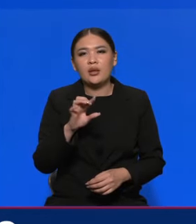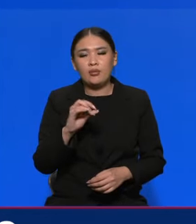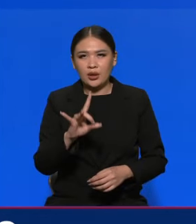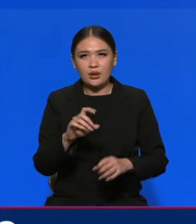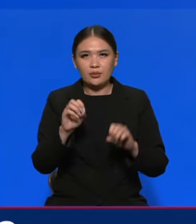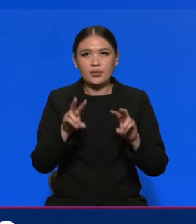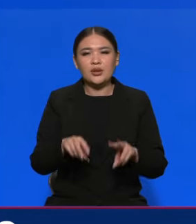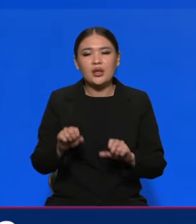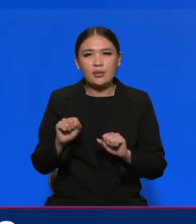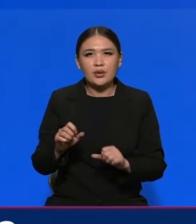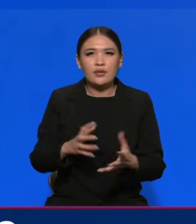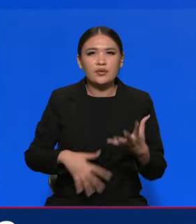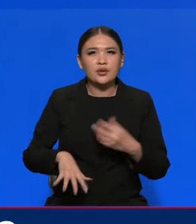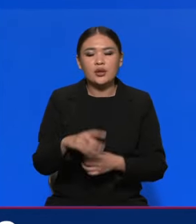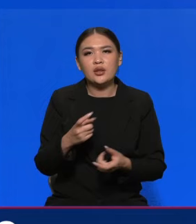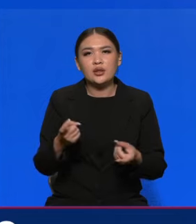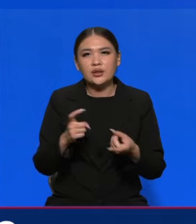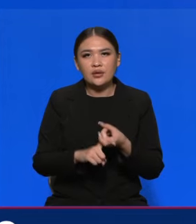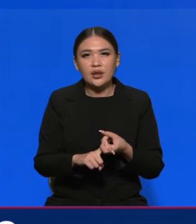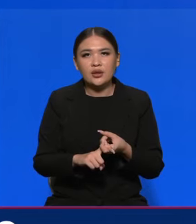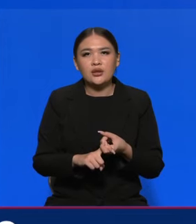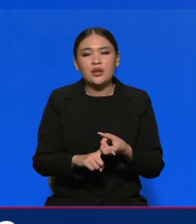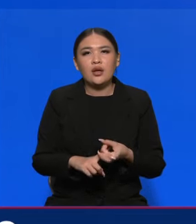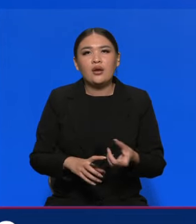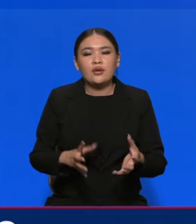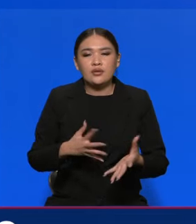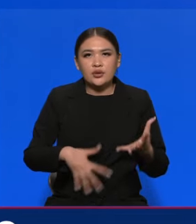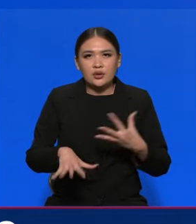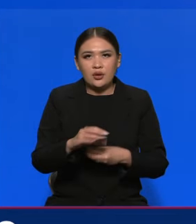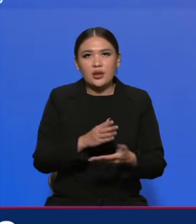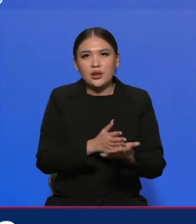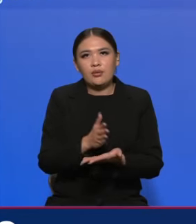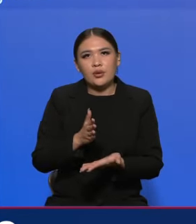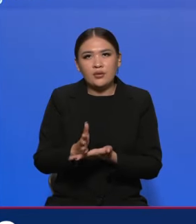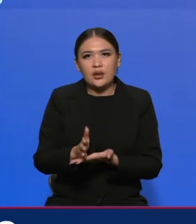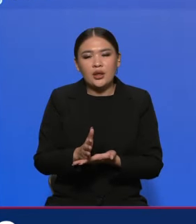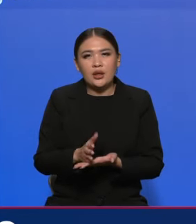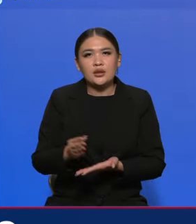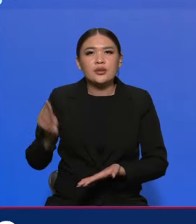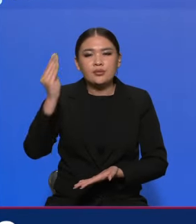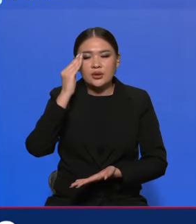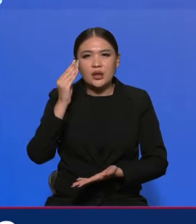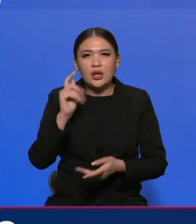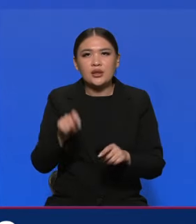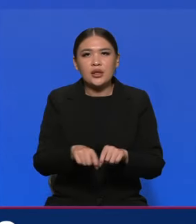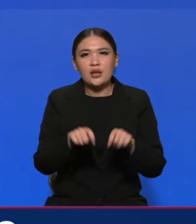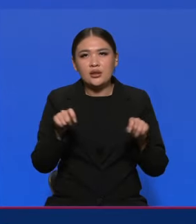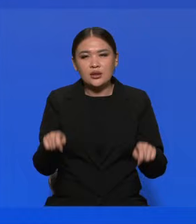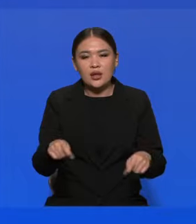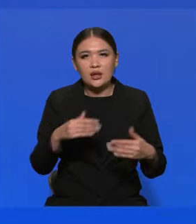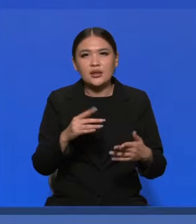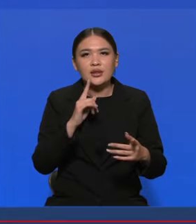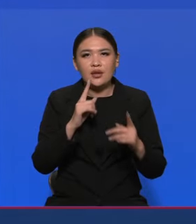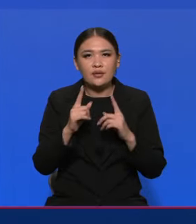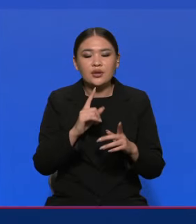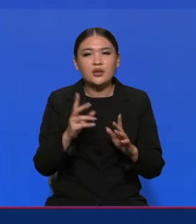кибербезопасность. Ну, все это связано, все в этом направлении. Смысл создания этого совета мы